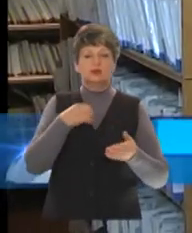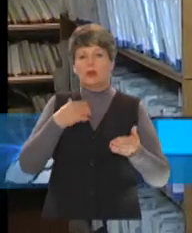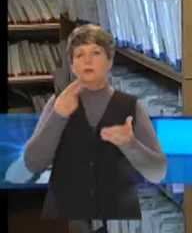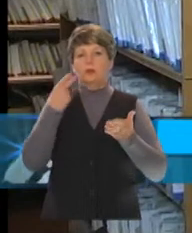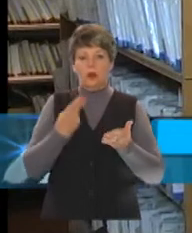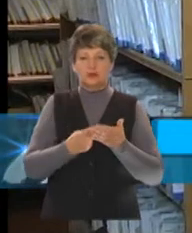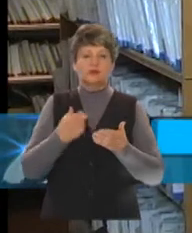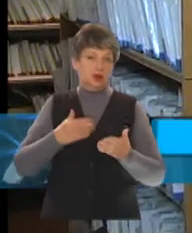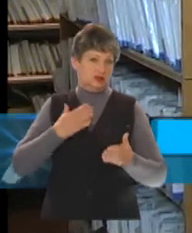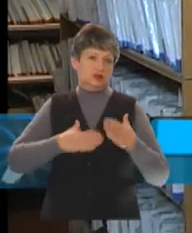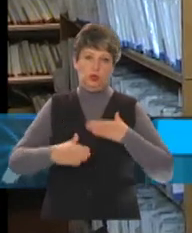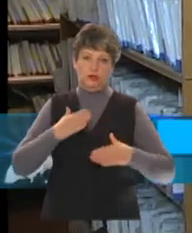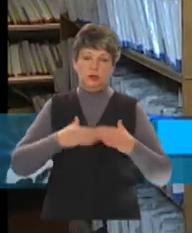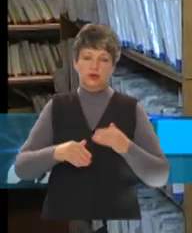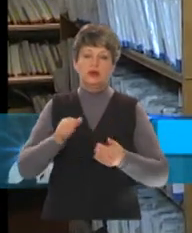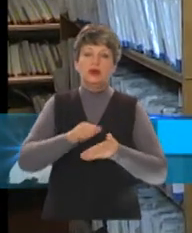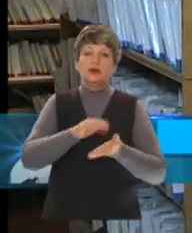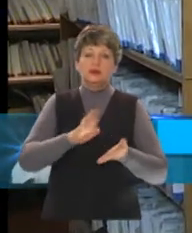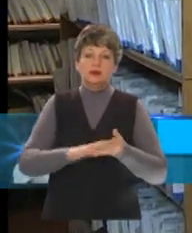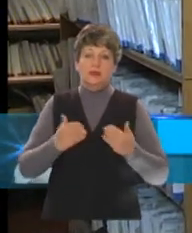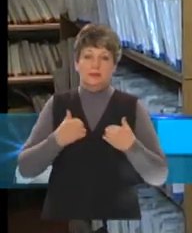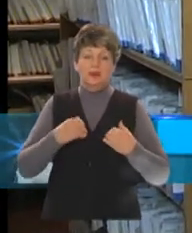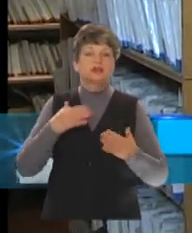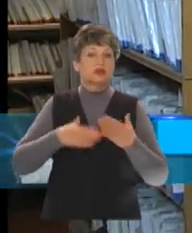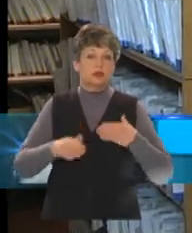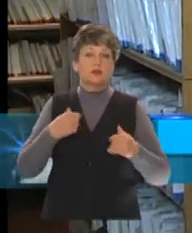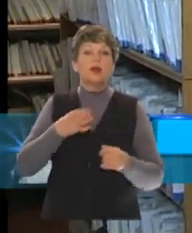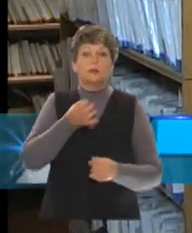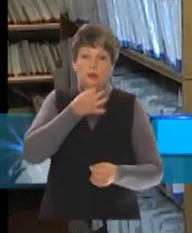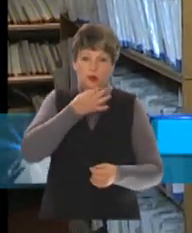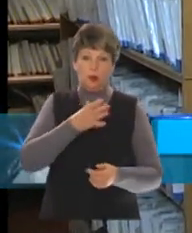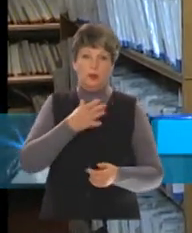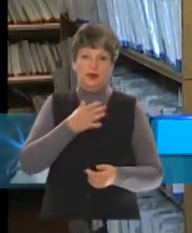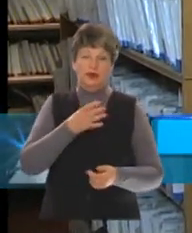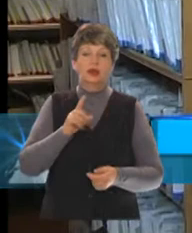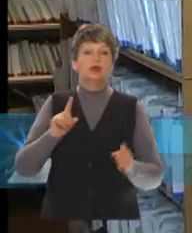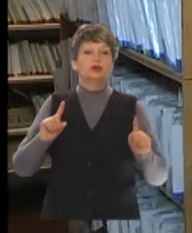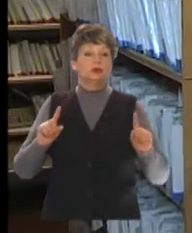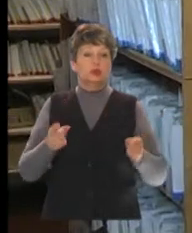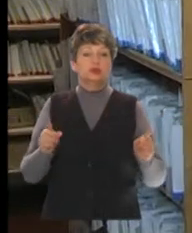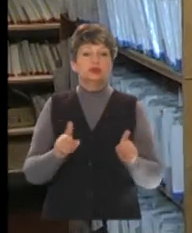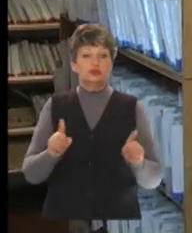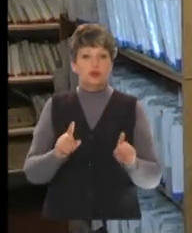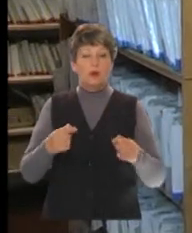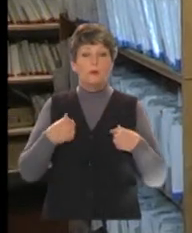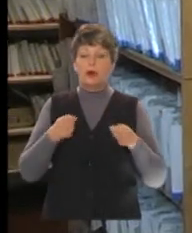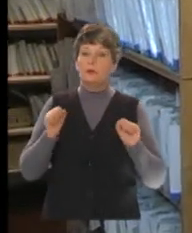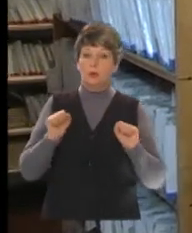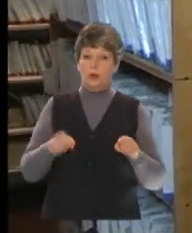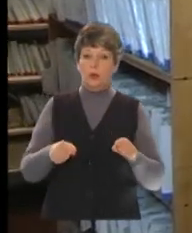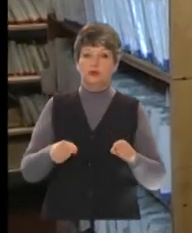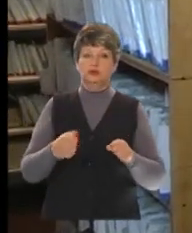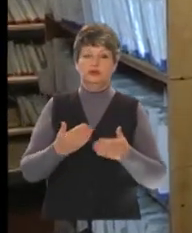нам показали. Ну, ми задоволені, реєстратори задоволені. Нам це дуже подобається, тому що ми